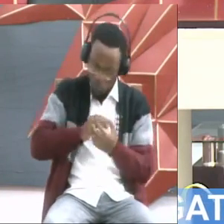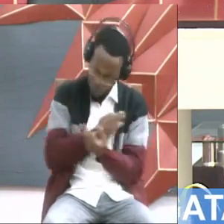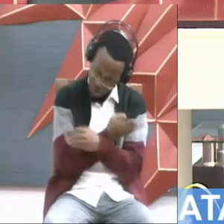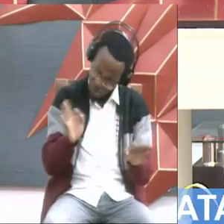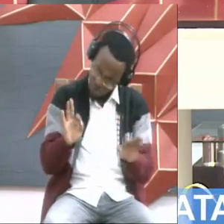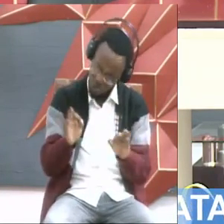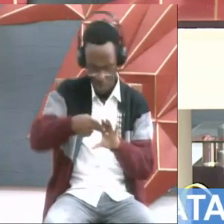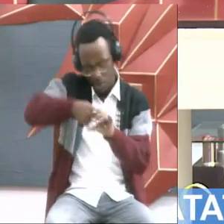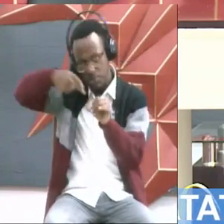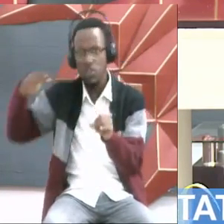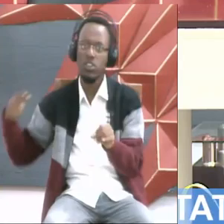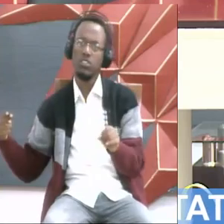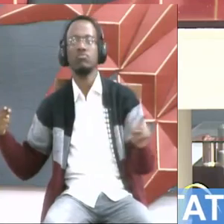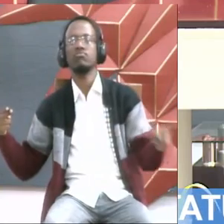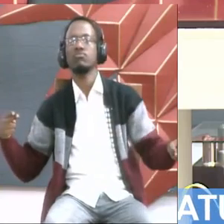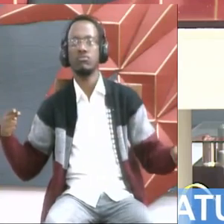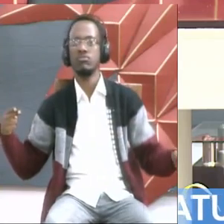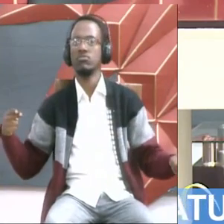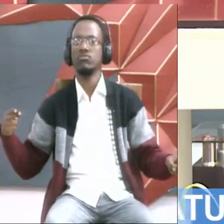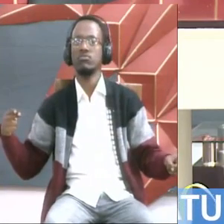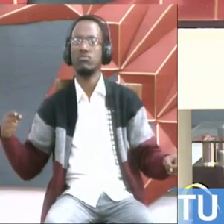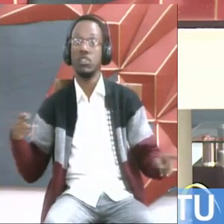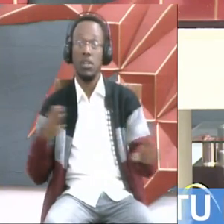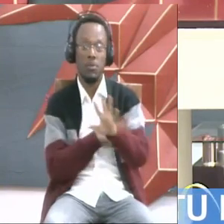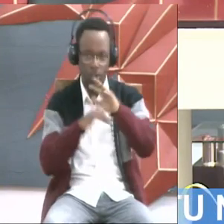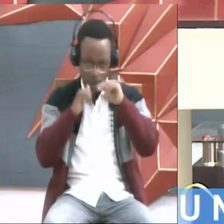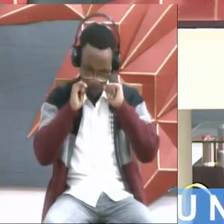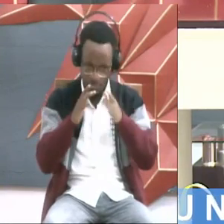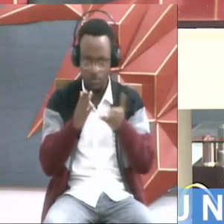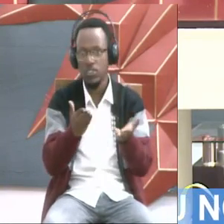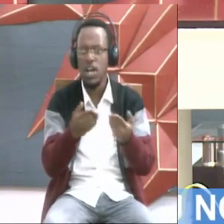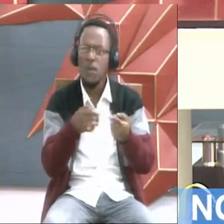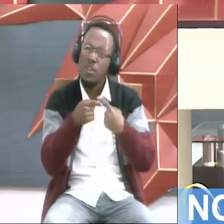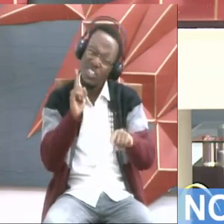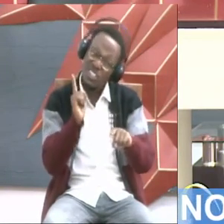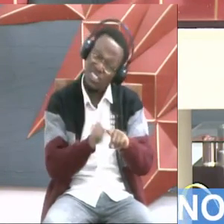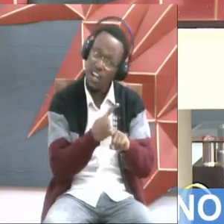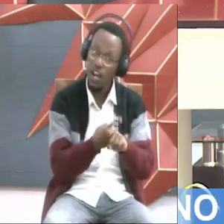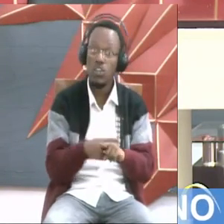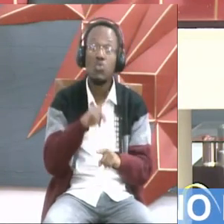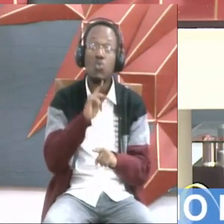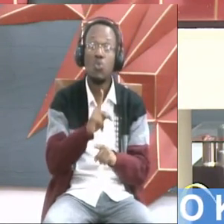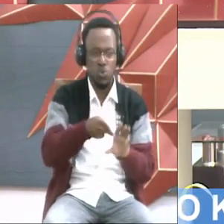ngira turumvikana. Me nijyari ukuri kubituvanamo